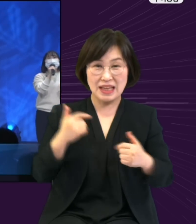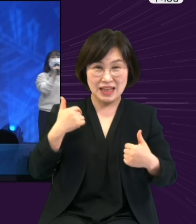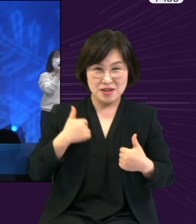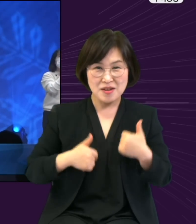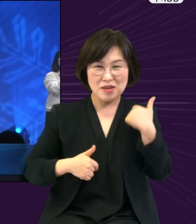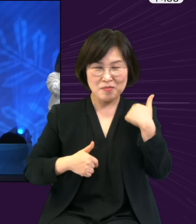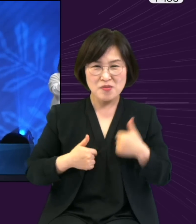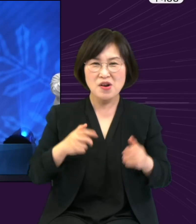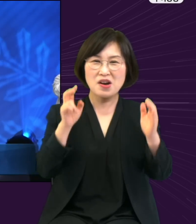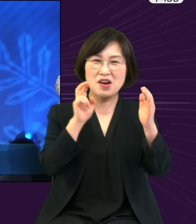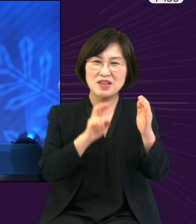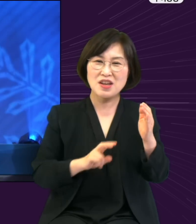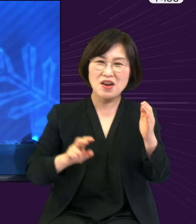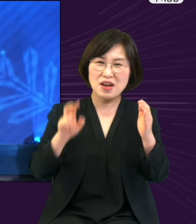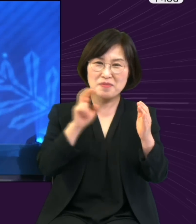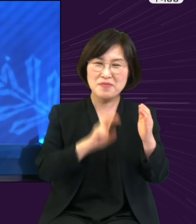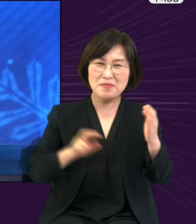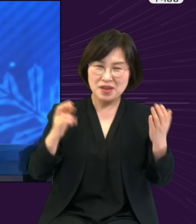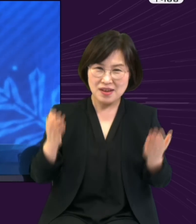기뻐하며